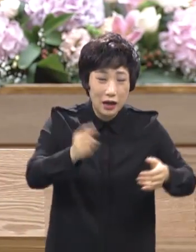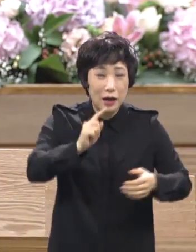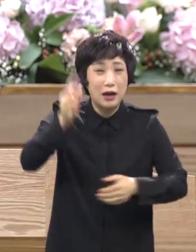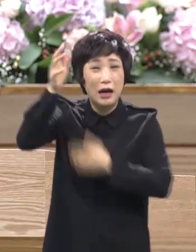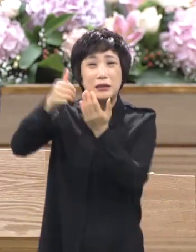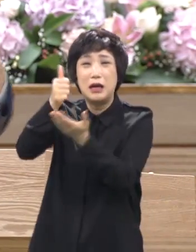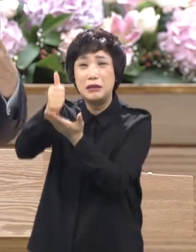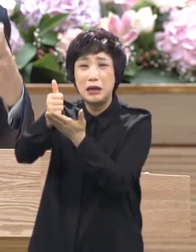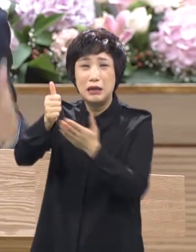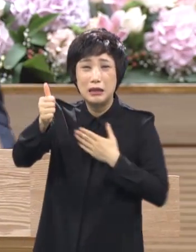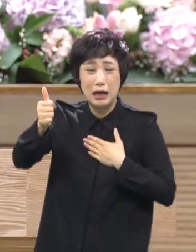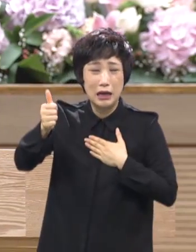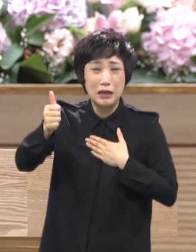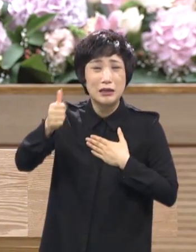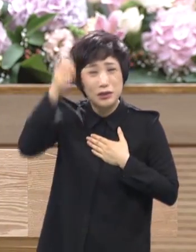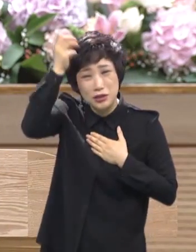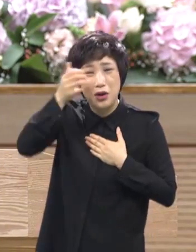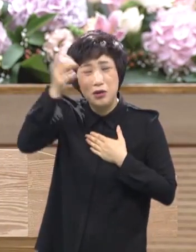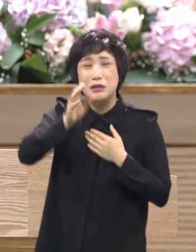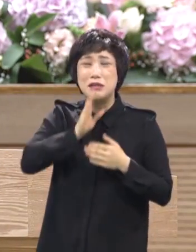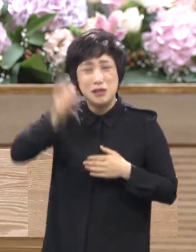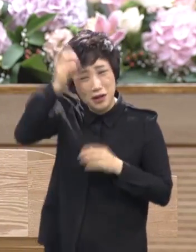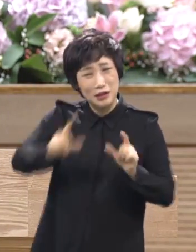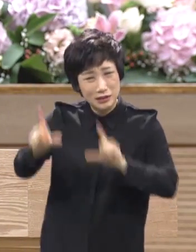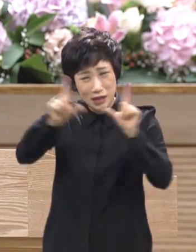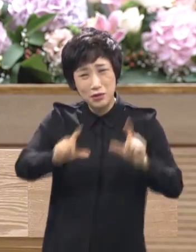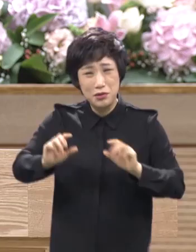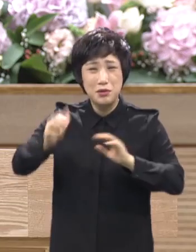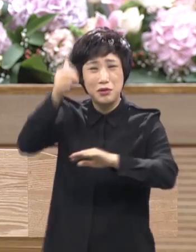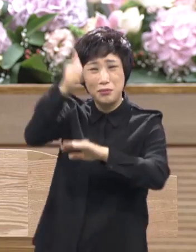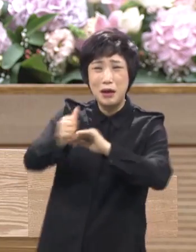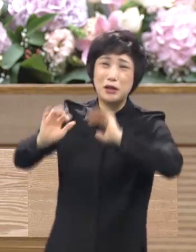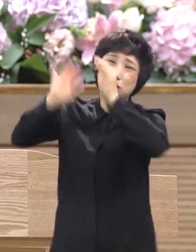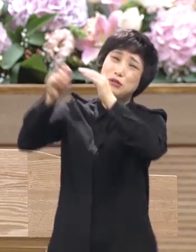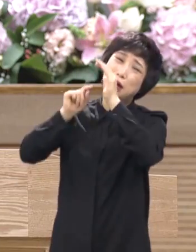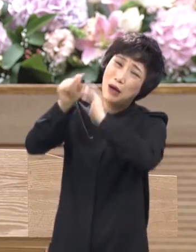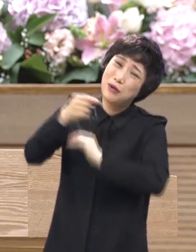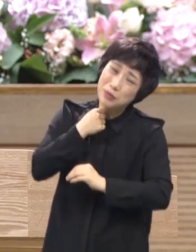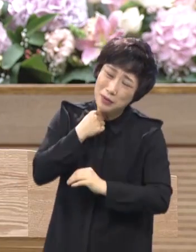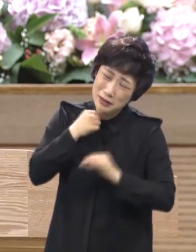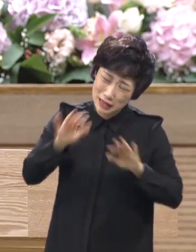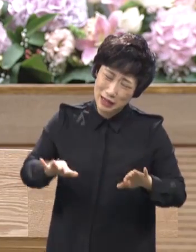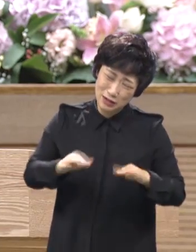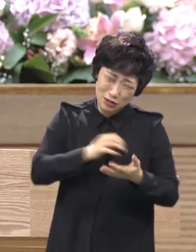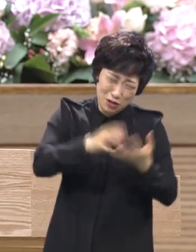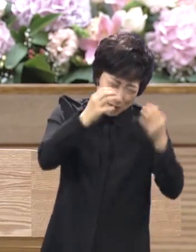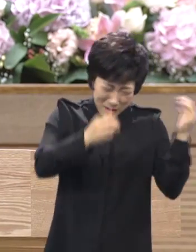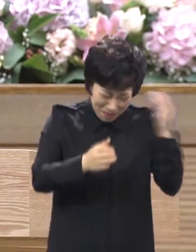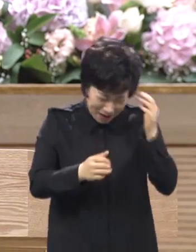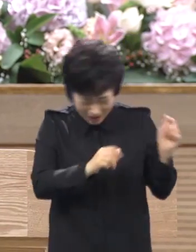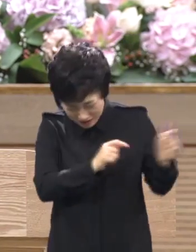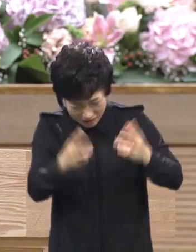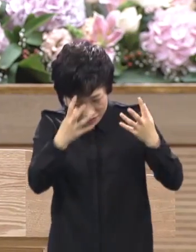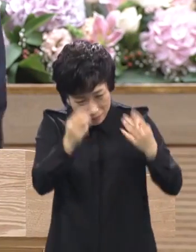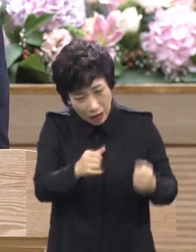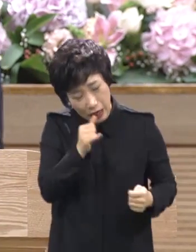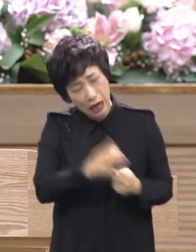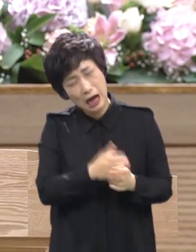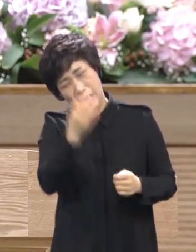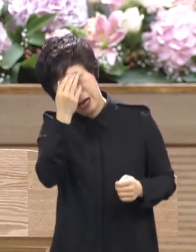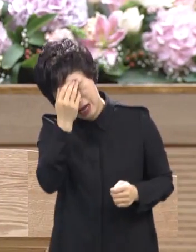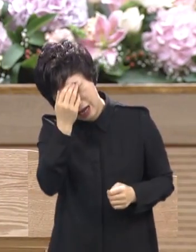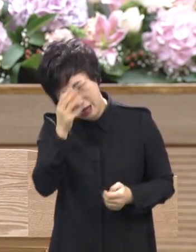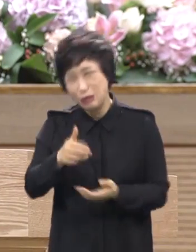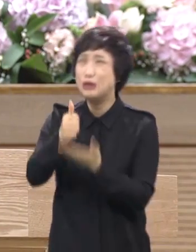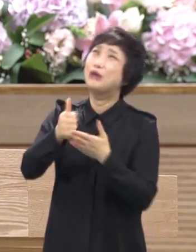하나님과 정말로 영적으로 신령하게 살다 천국 가야 될 텐데 수많은 방해꾼이 많으니 주님